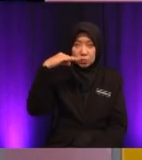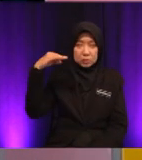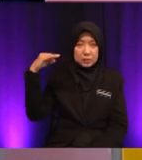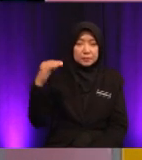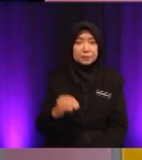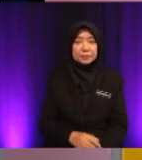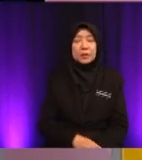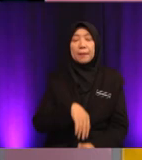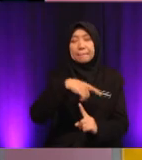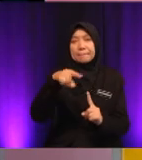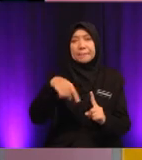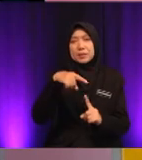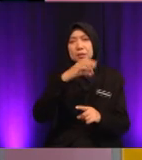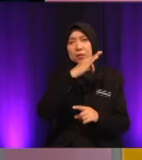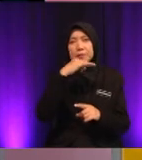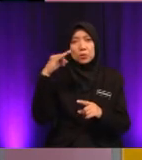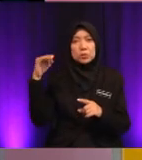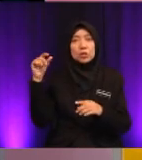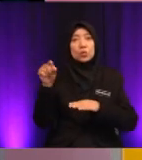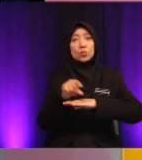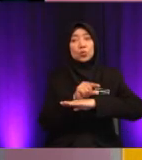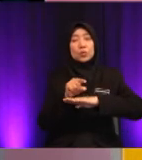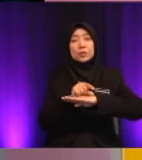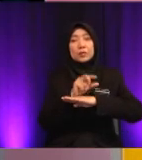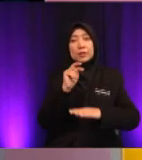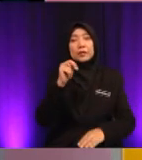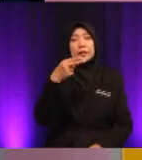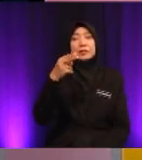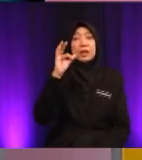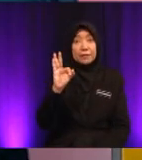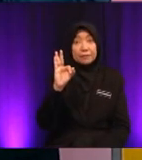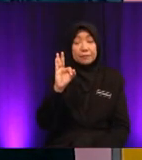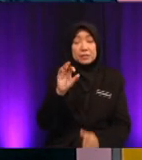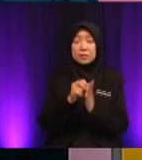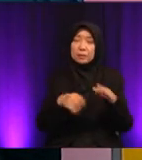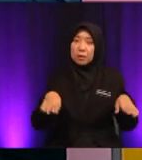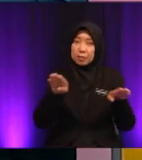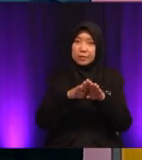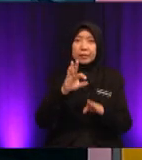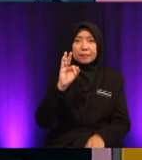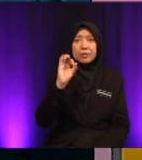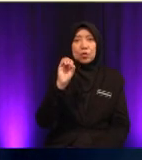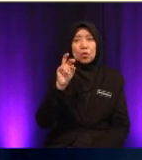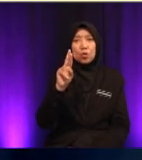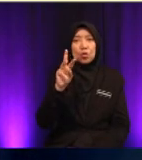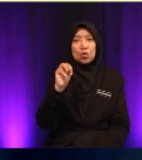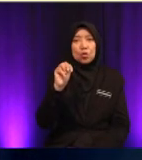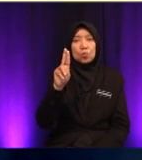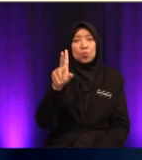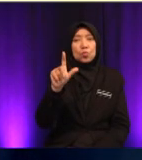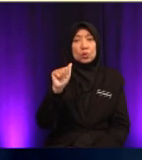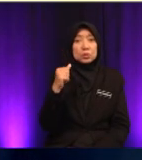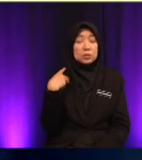bila frekuensi kita gunain sebagai pemilik kita sekarang nih